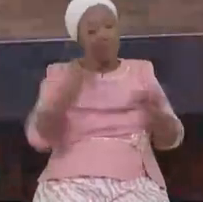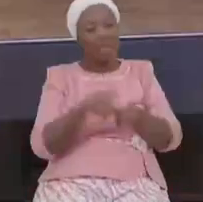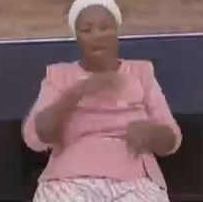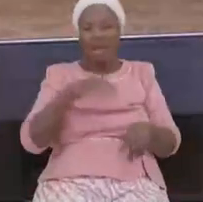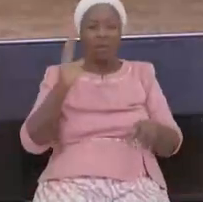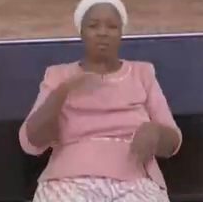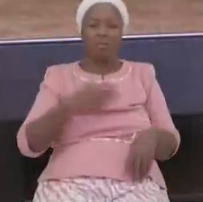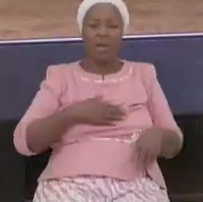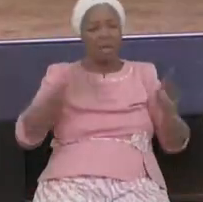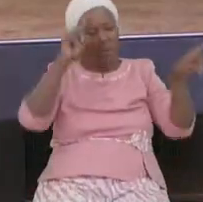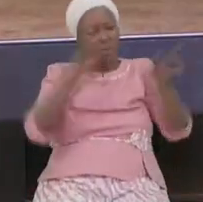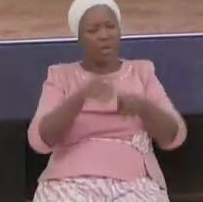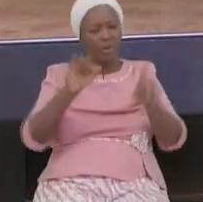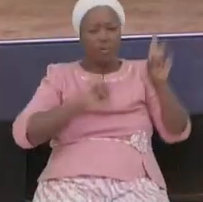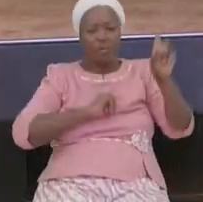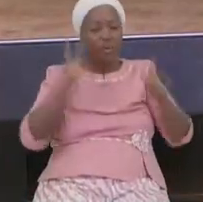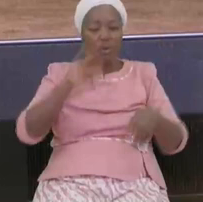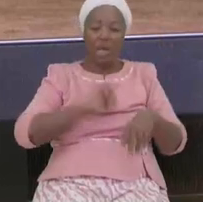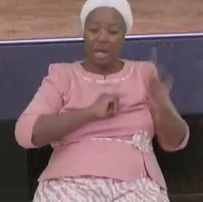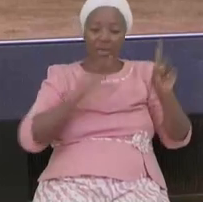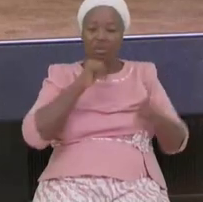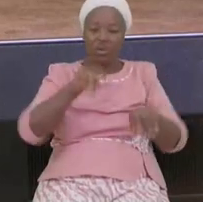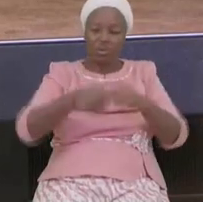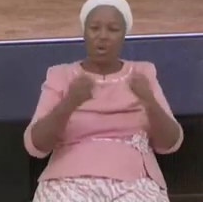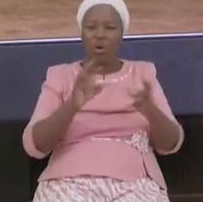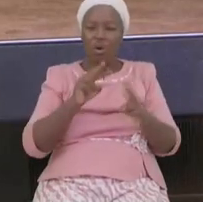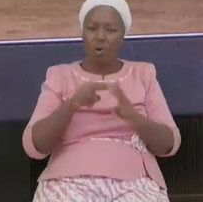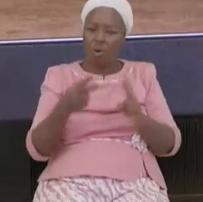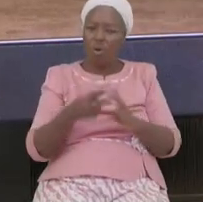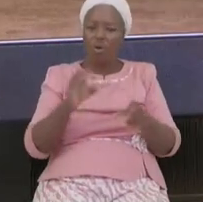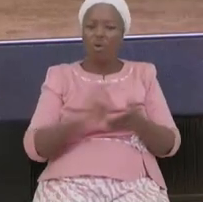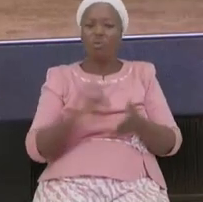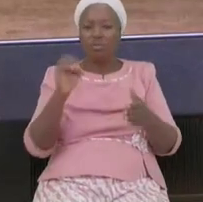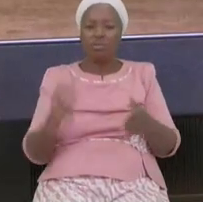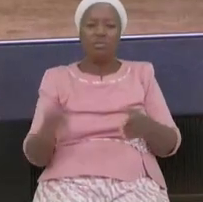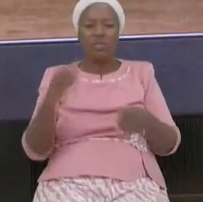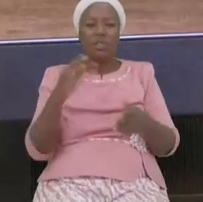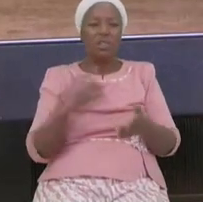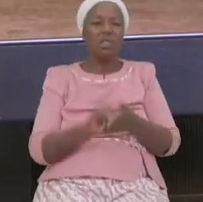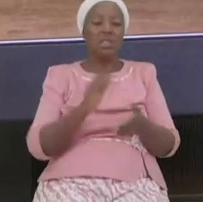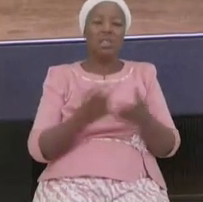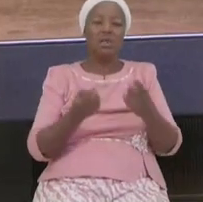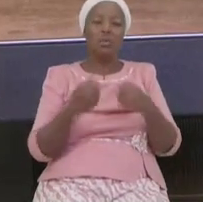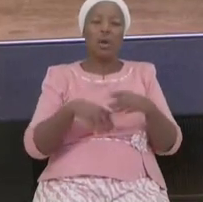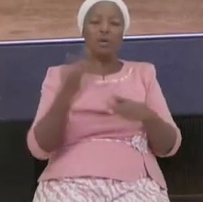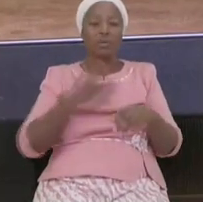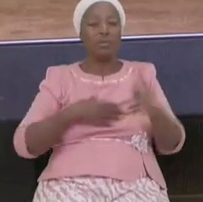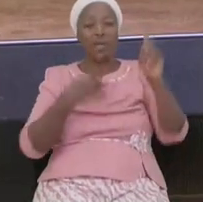violerai pas mon alliance, je ne changerai pas ce qui est sorti de ma bouche. Verset 36, il dit,